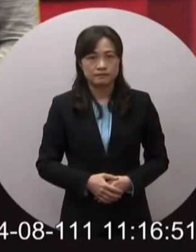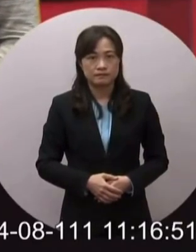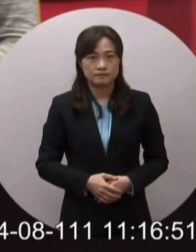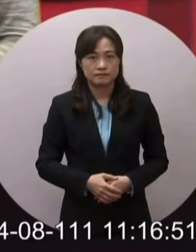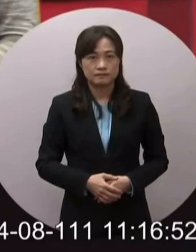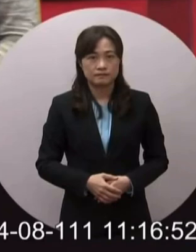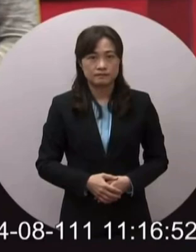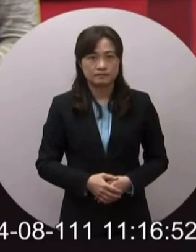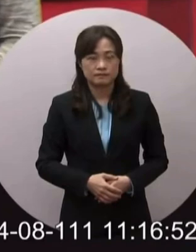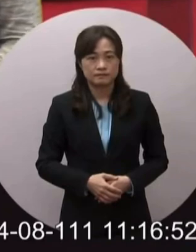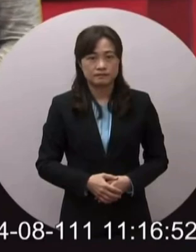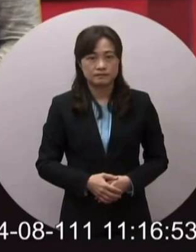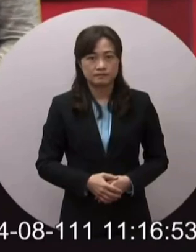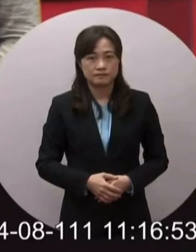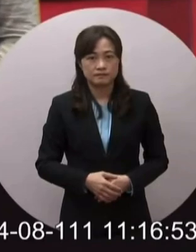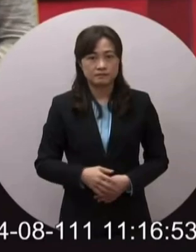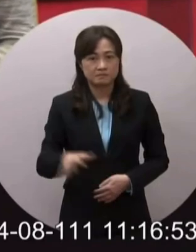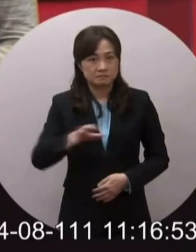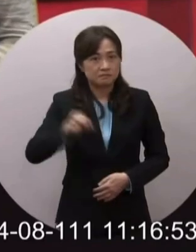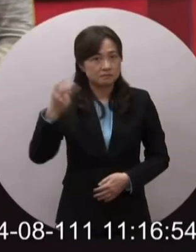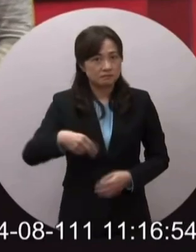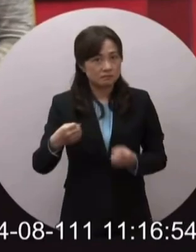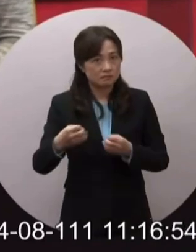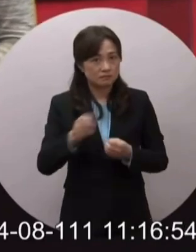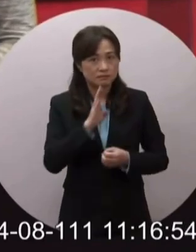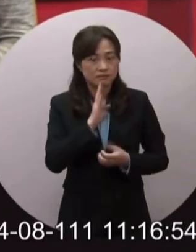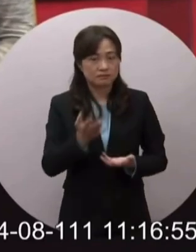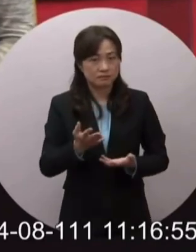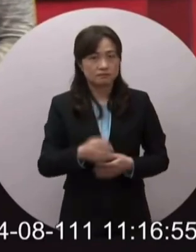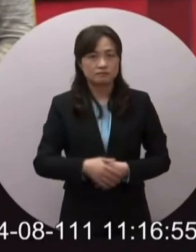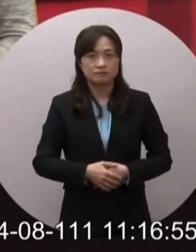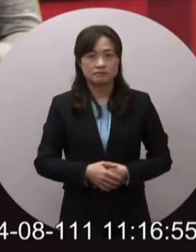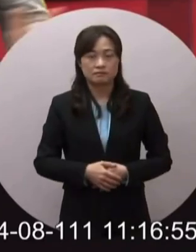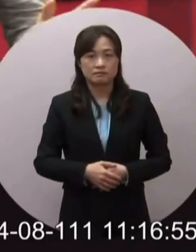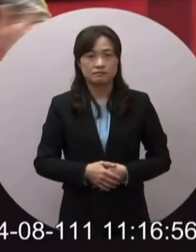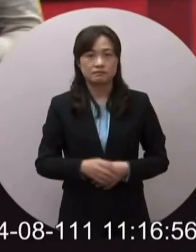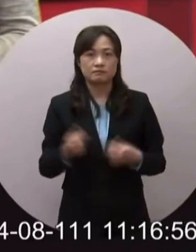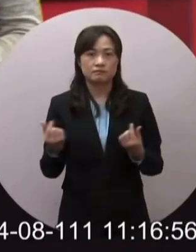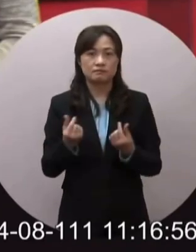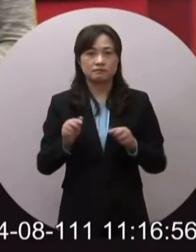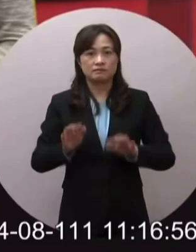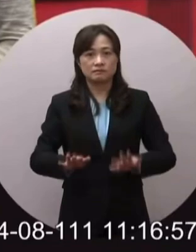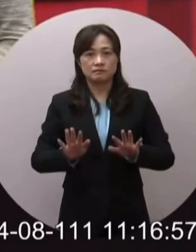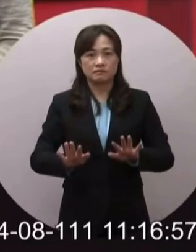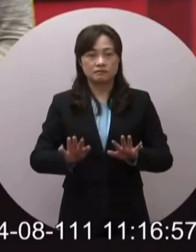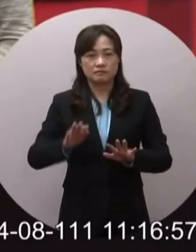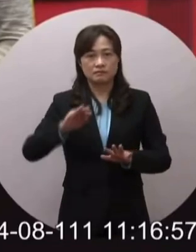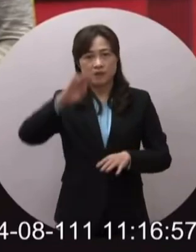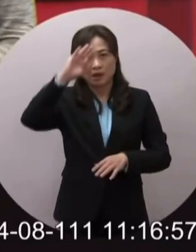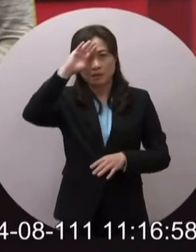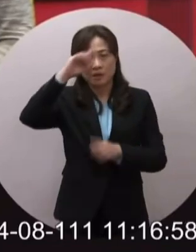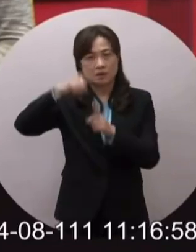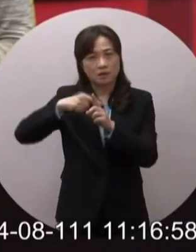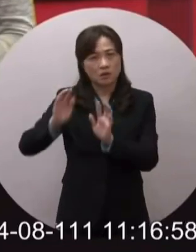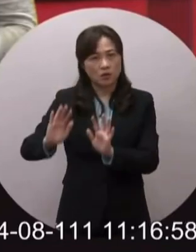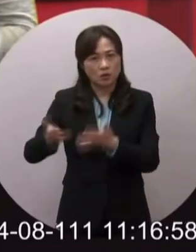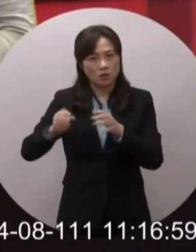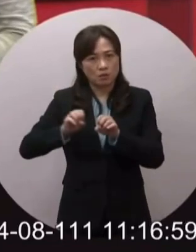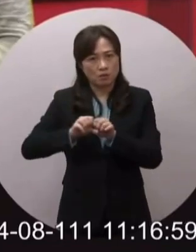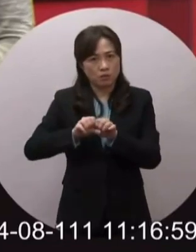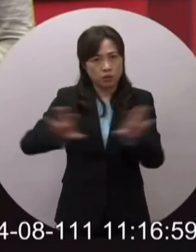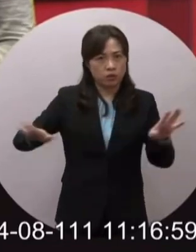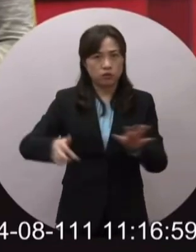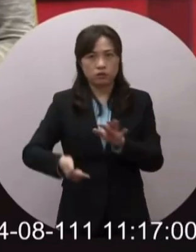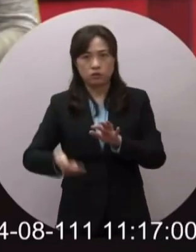整个盘？ 会整个在盘。那所以也就是说，再来像因为像现在整个轻症快速增加，所以像防疫的